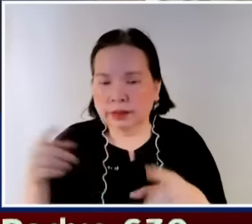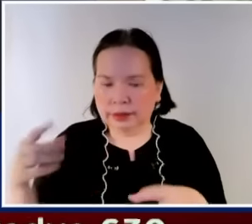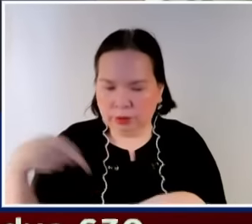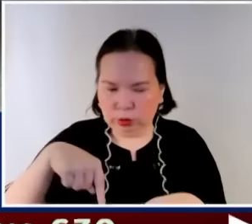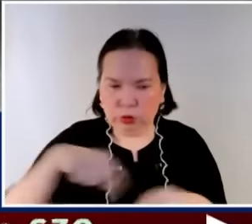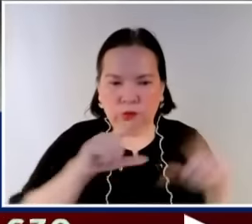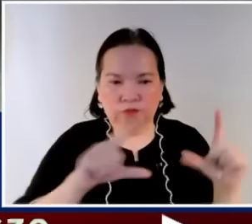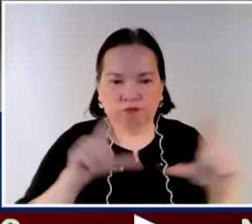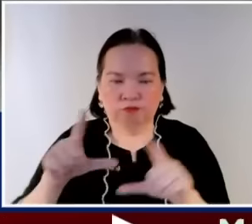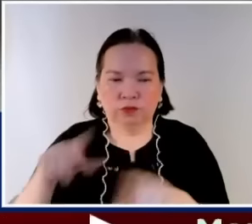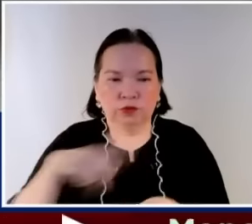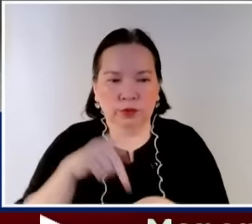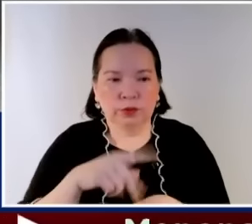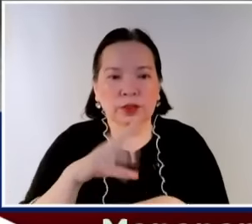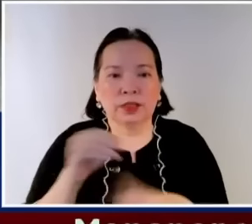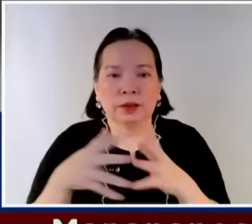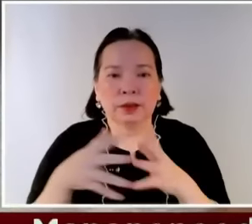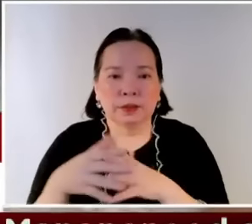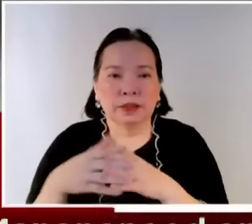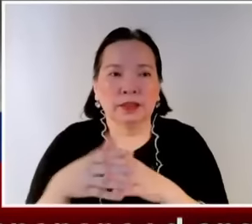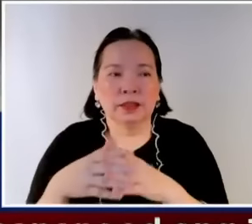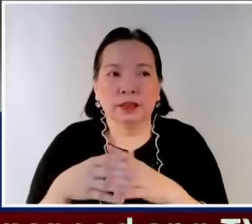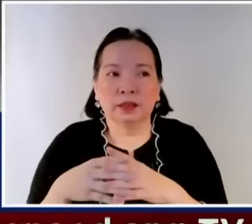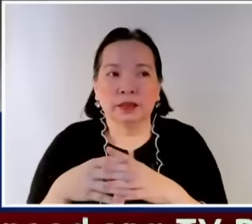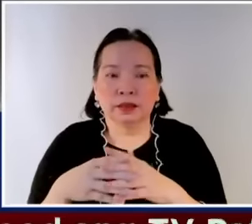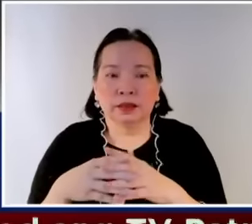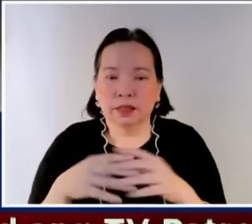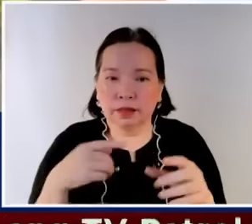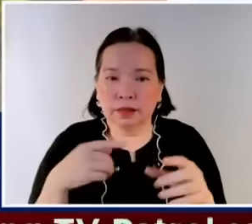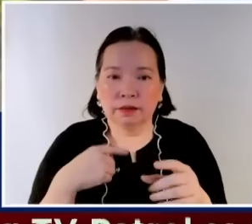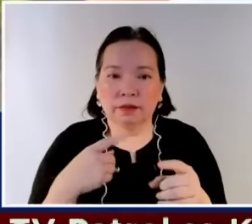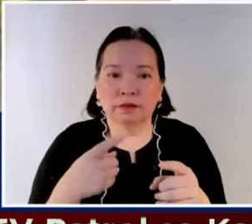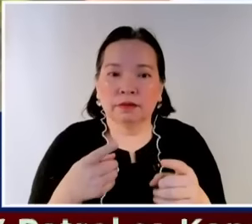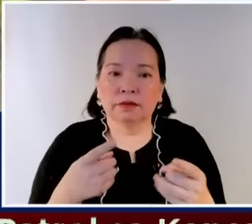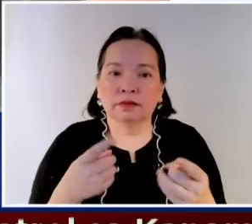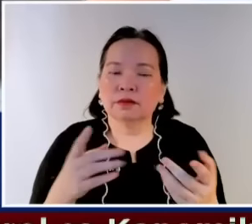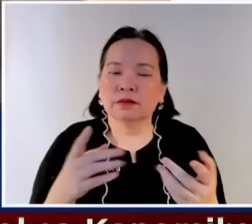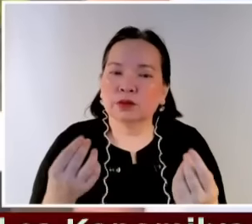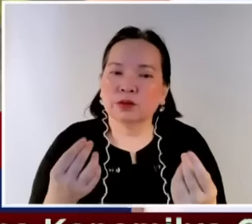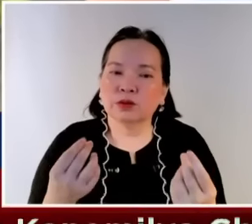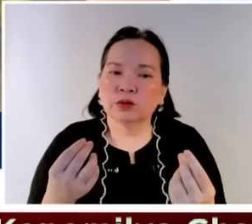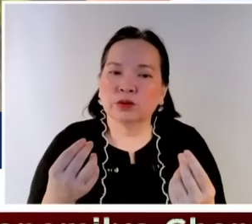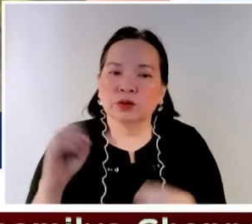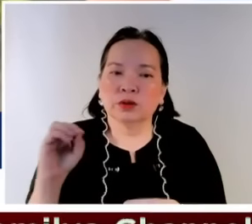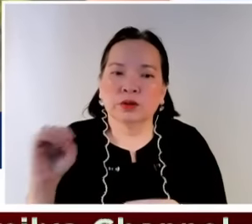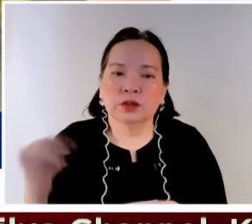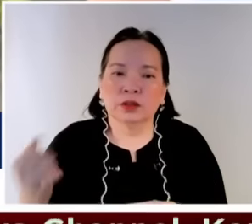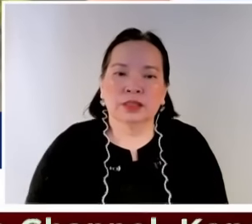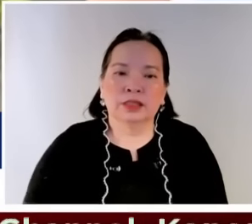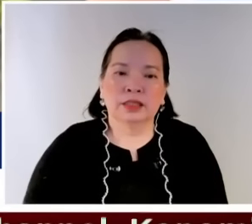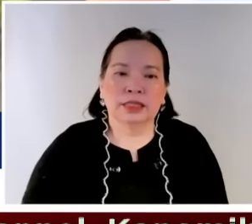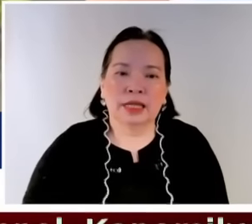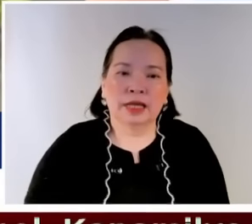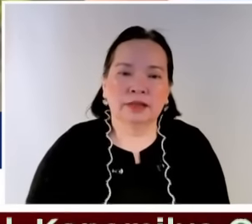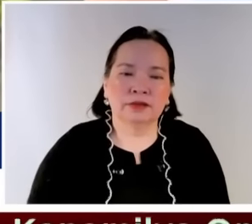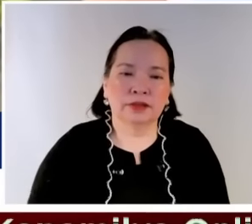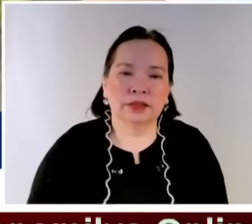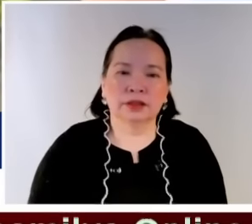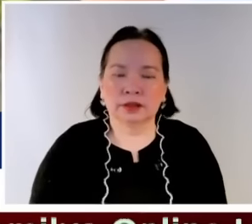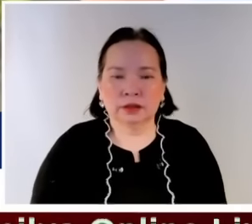Amerika. Ikinalugod ng DOJ ang desisyon ng CA. Ang goal talaga natin dito ay malimit po